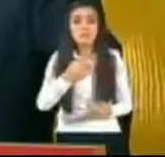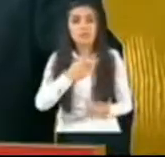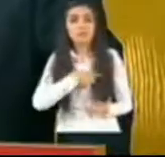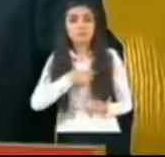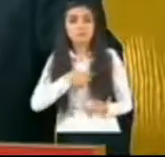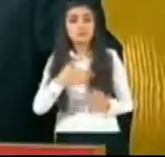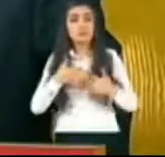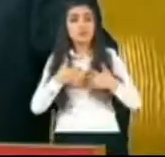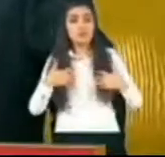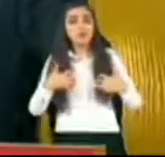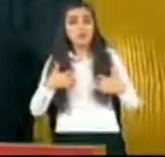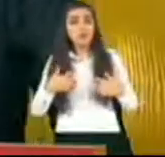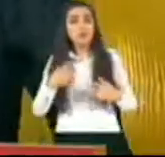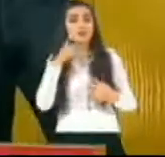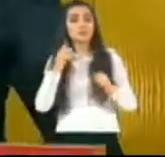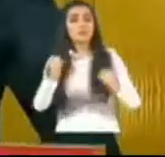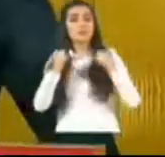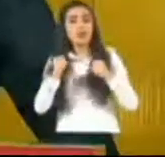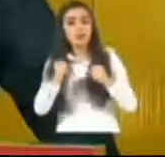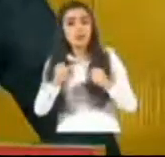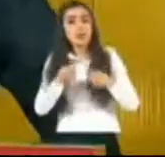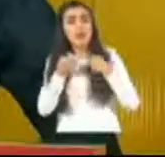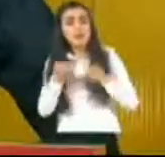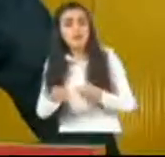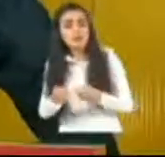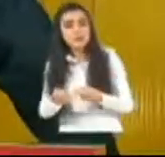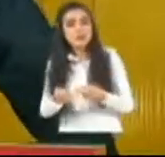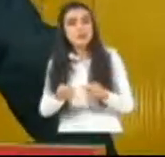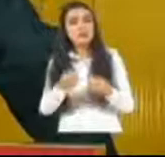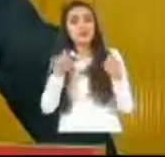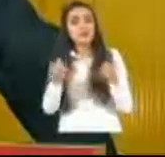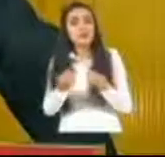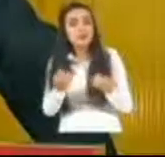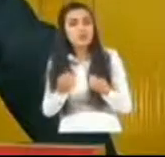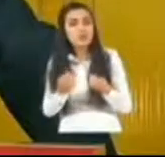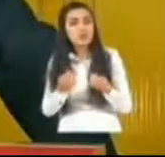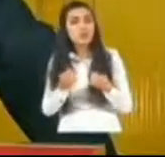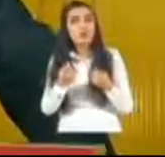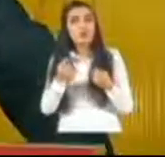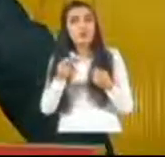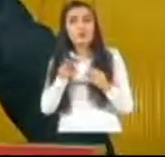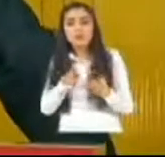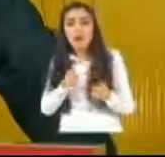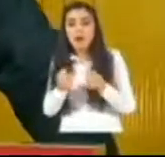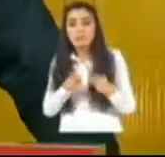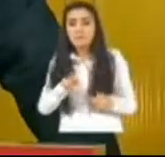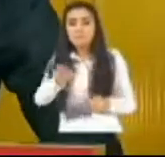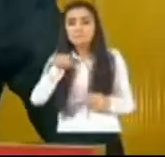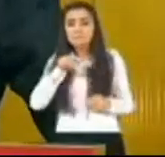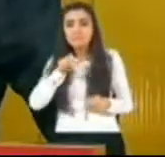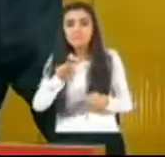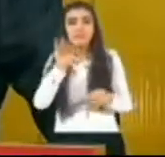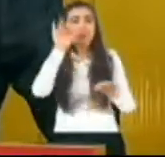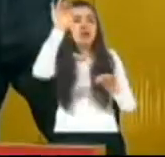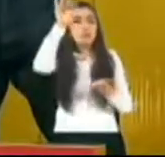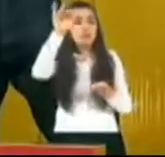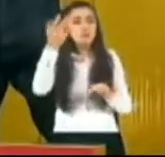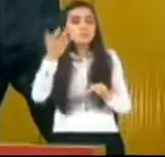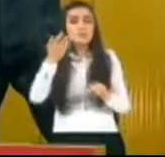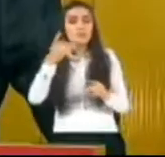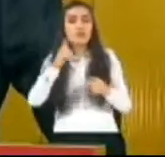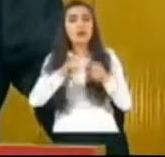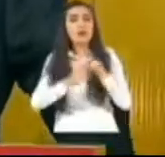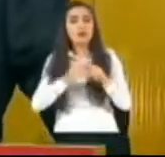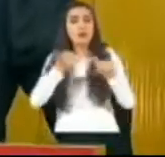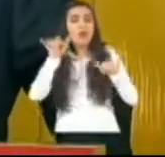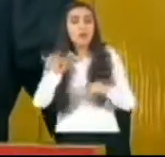sosyal güvenlik, sağlık, eğitim, istihdam, ulaşabilirlik ve erişebilirlik,